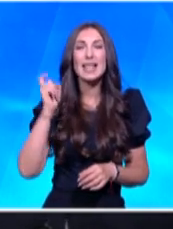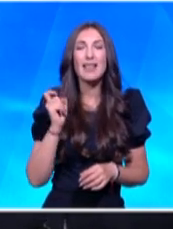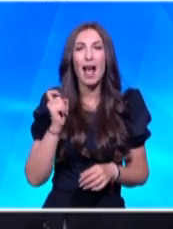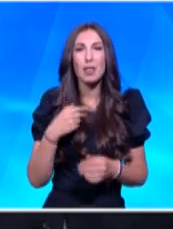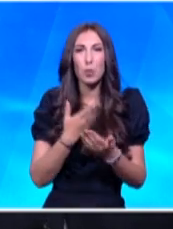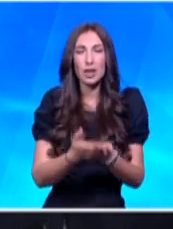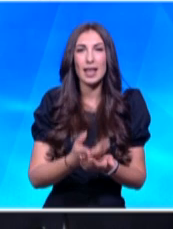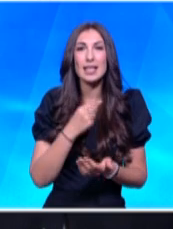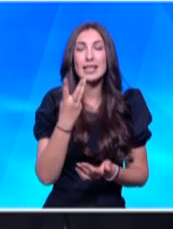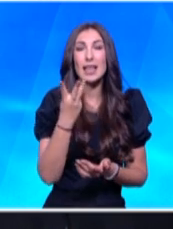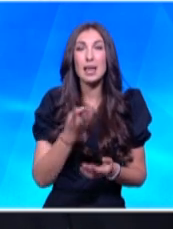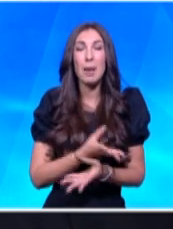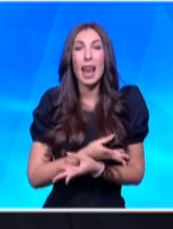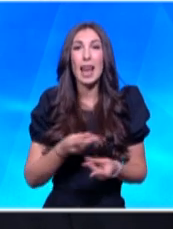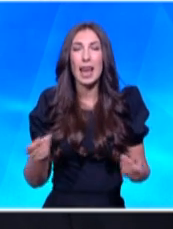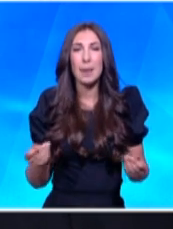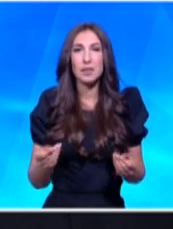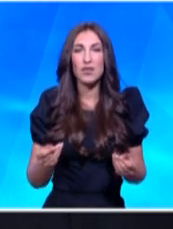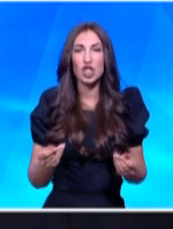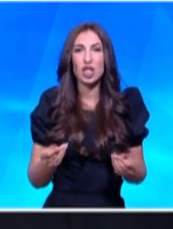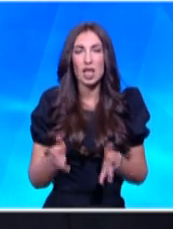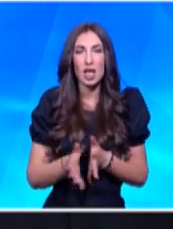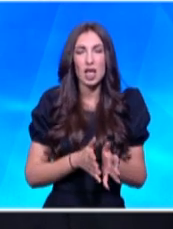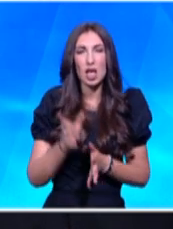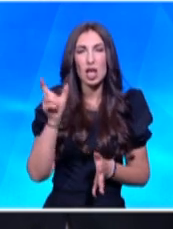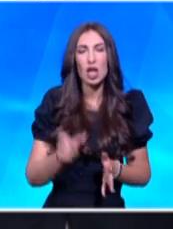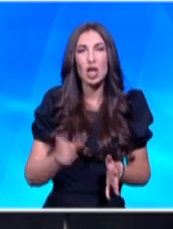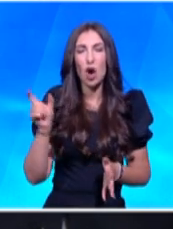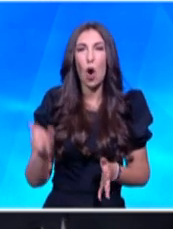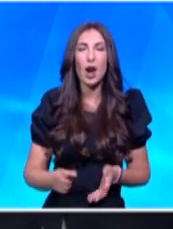за трима липсващи човека.